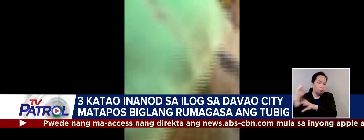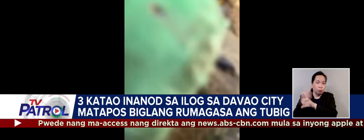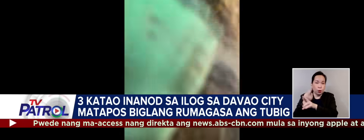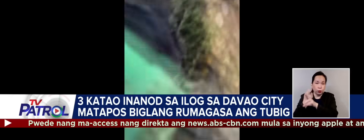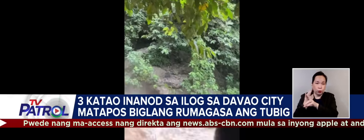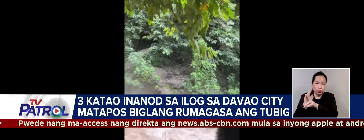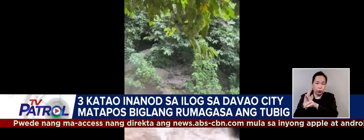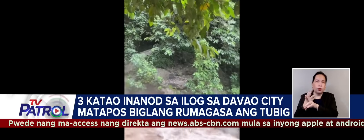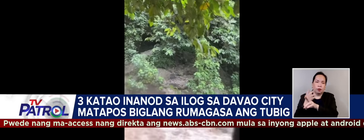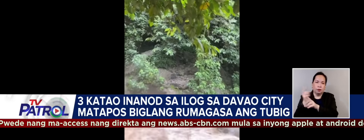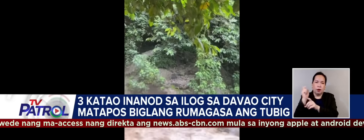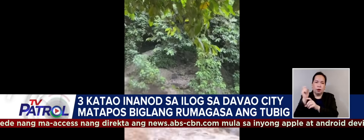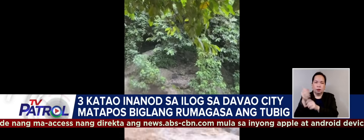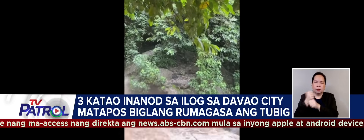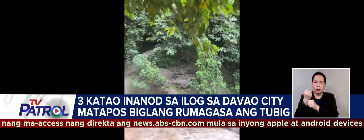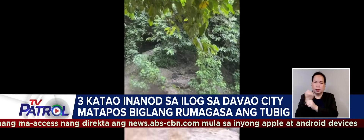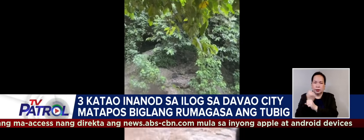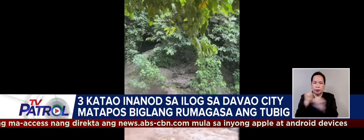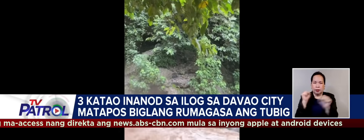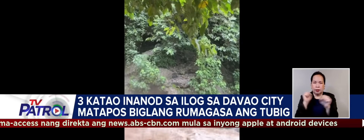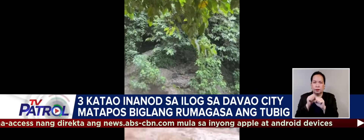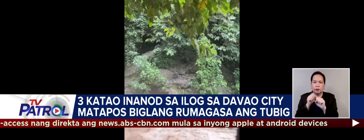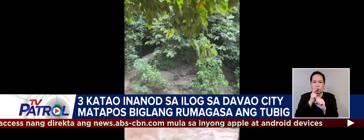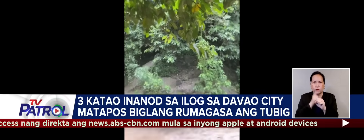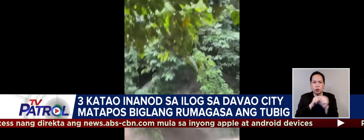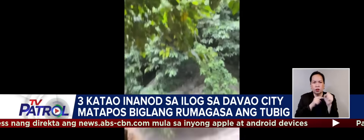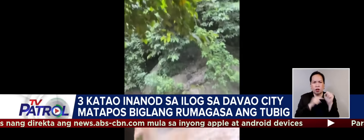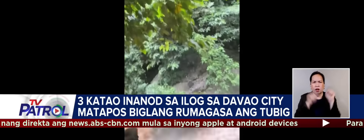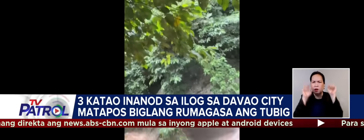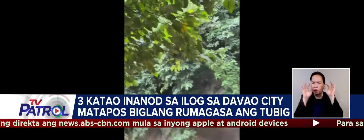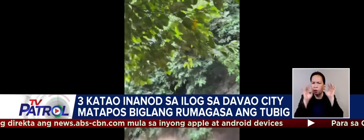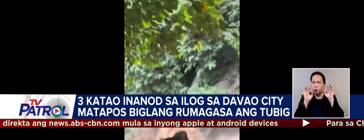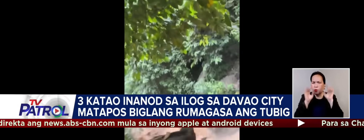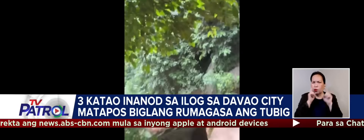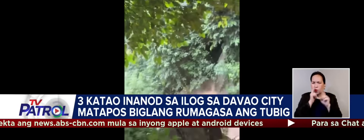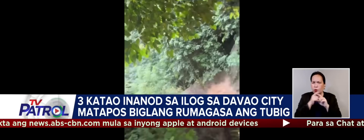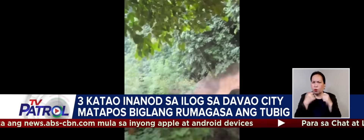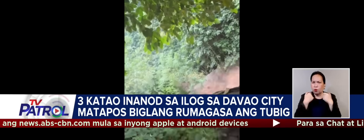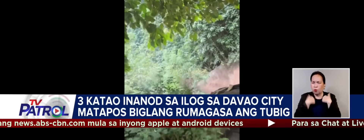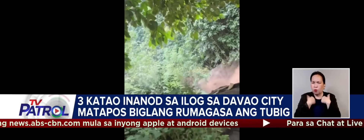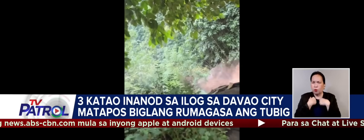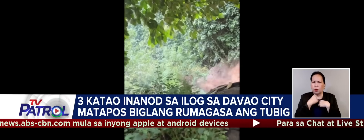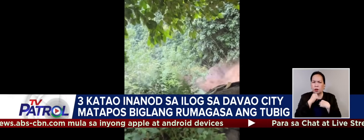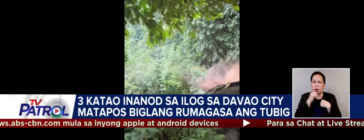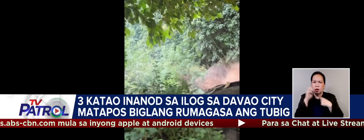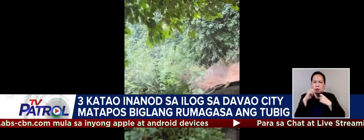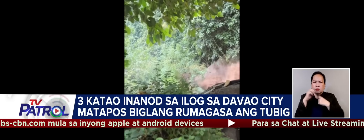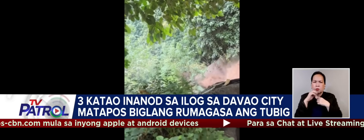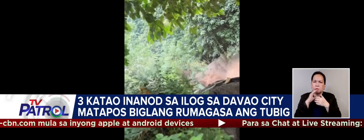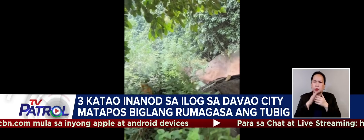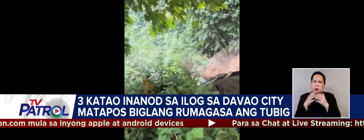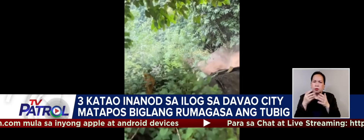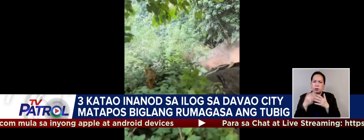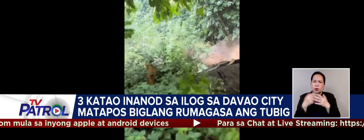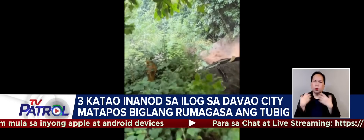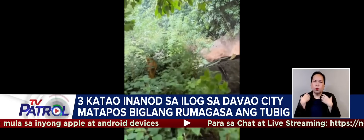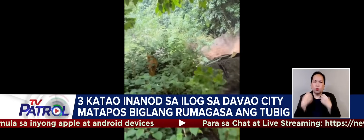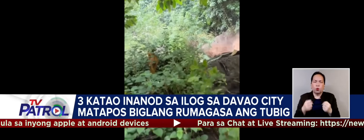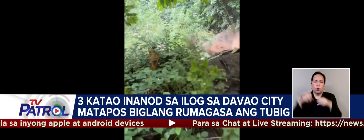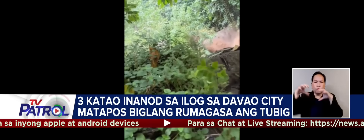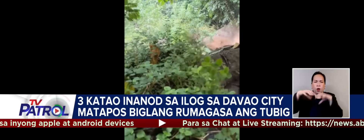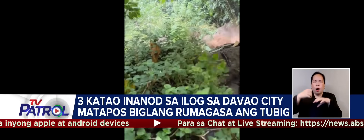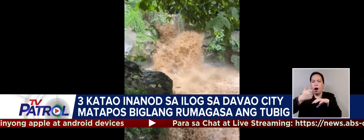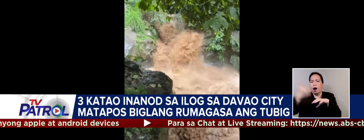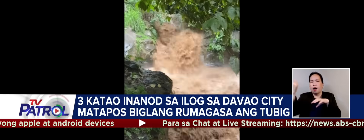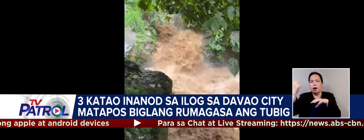nailigtas. Ayon kay Jay, ambun lang ang naranasan nila noong sila ay naliligo at maaari umanong malakas ang pag-ulan sa mataas na bahagi ng